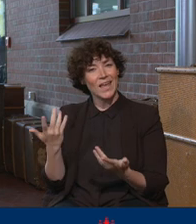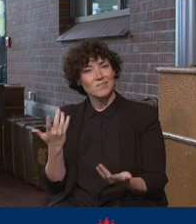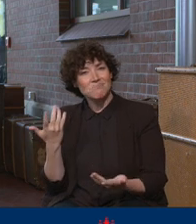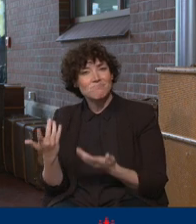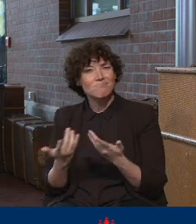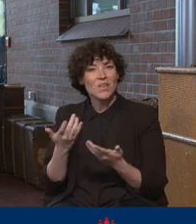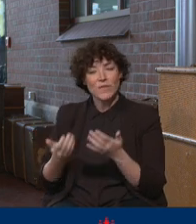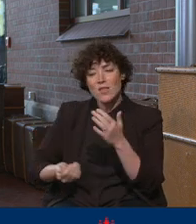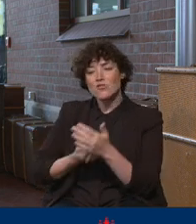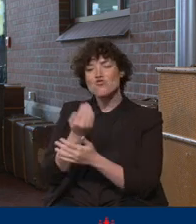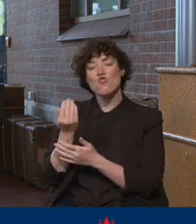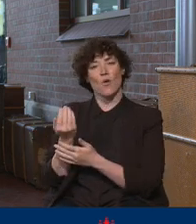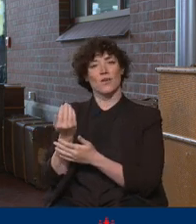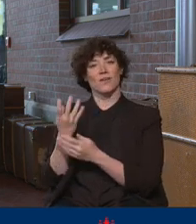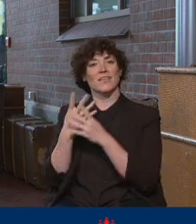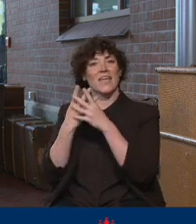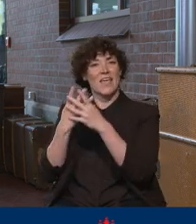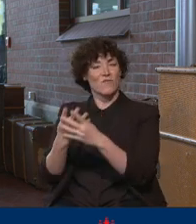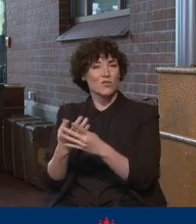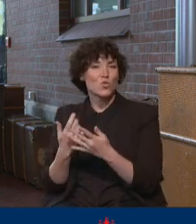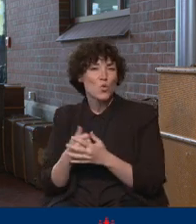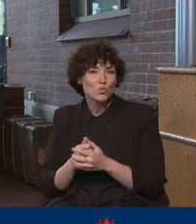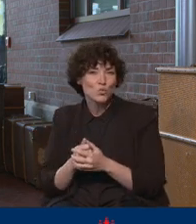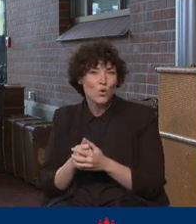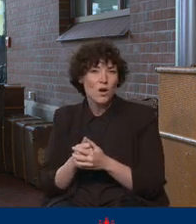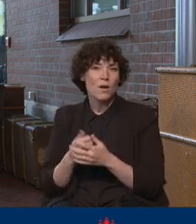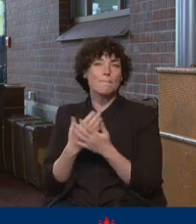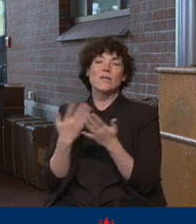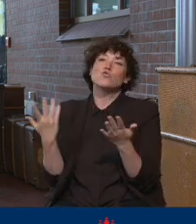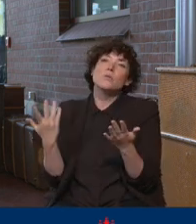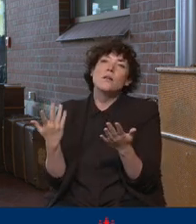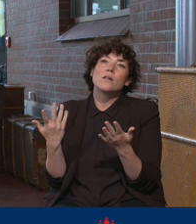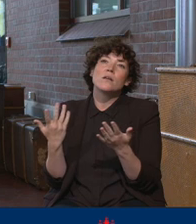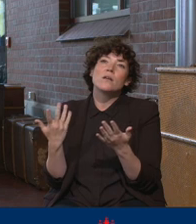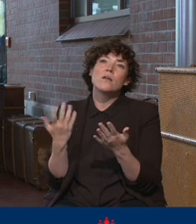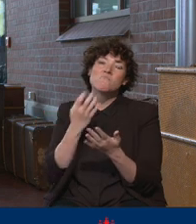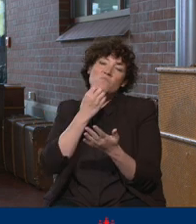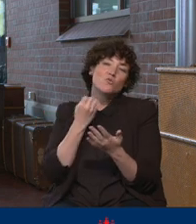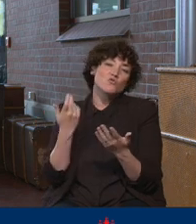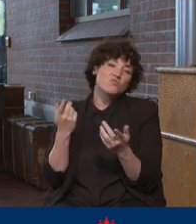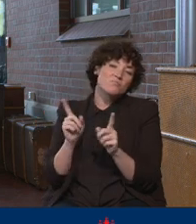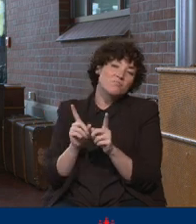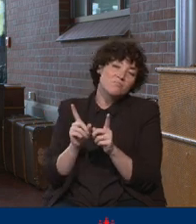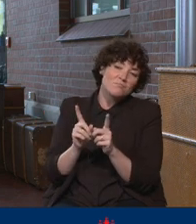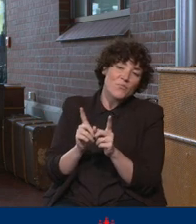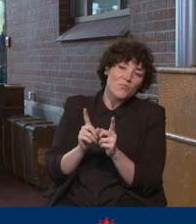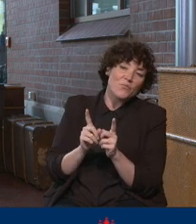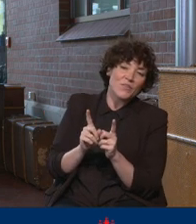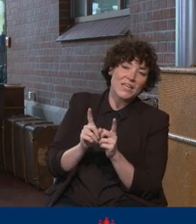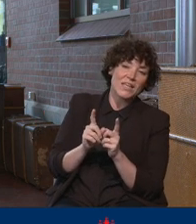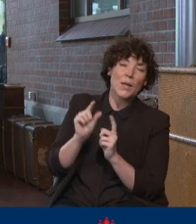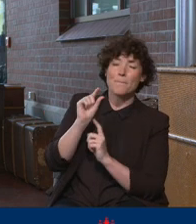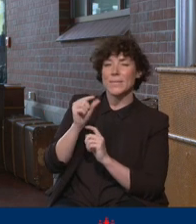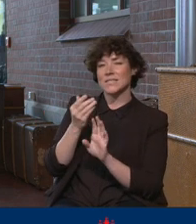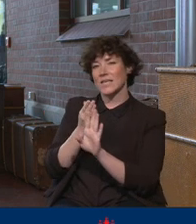neue infrastrukturen landen zu lassen sage ich mal davon haben wir auch ein stück weit abstand genommen an